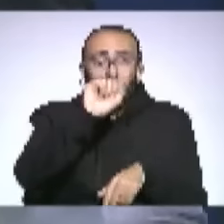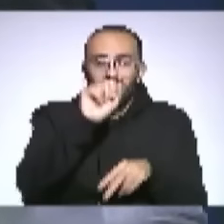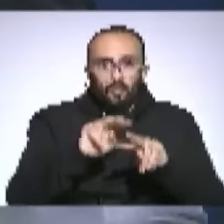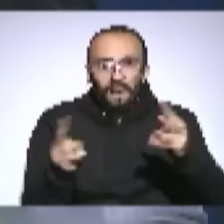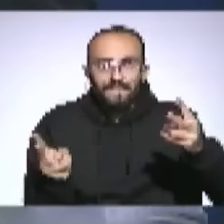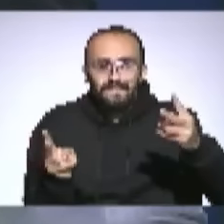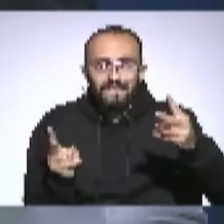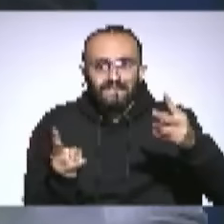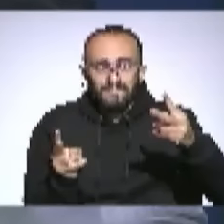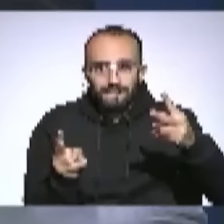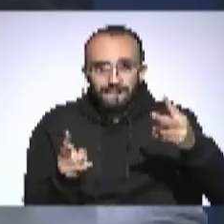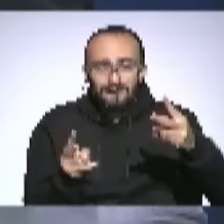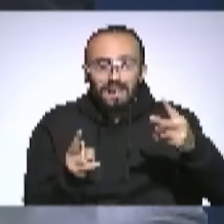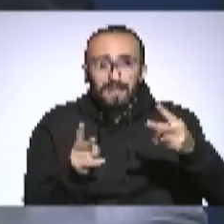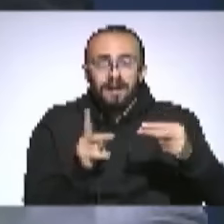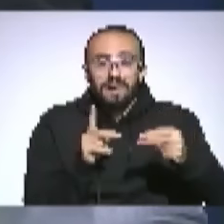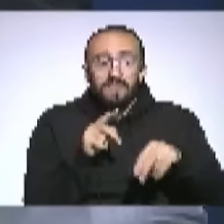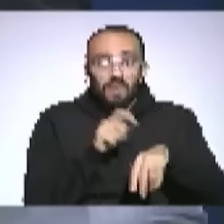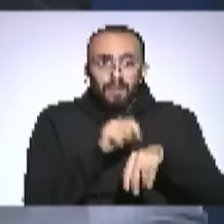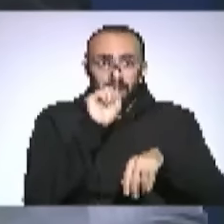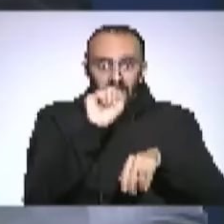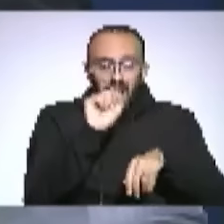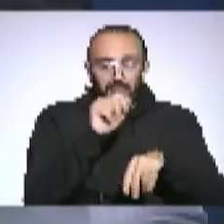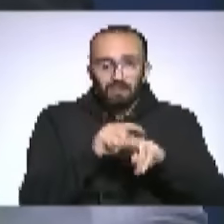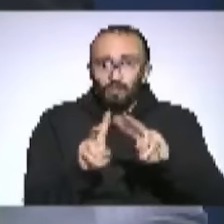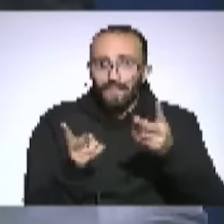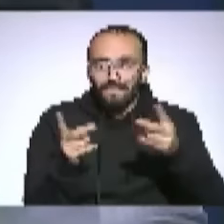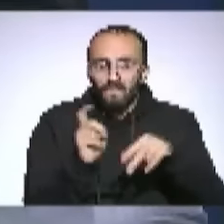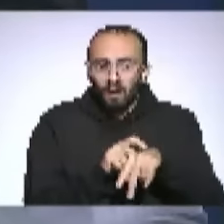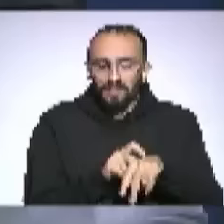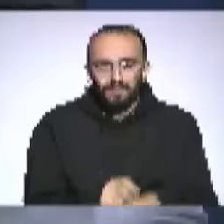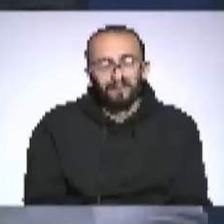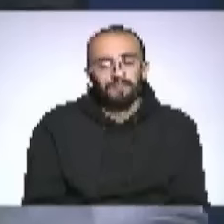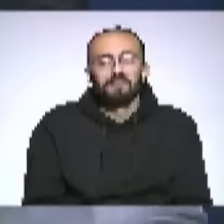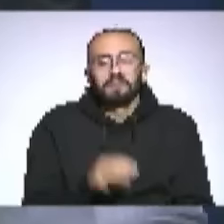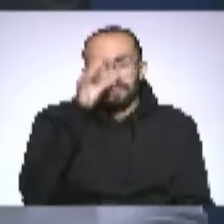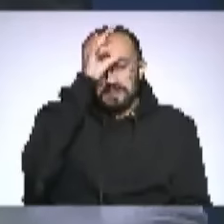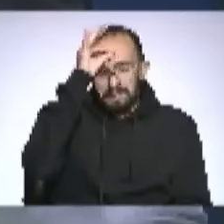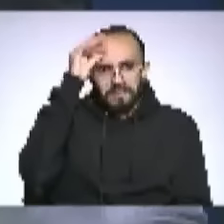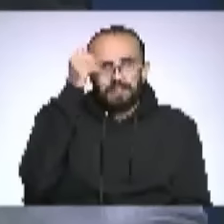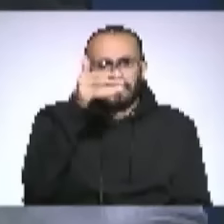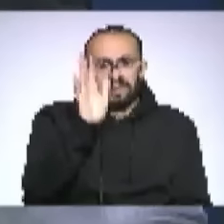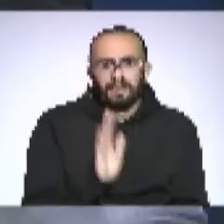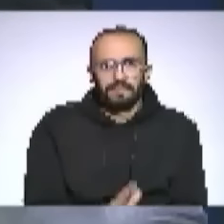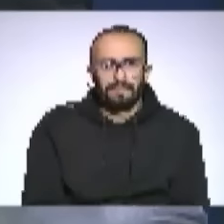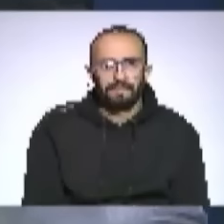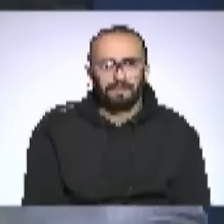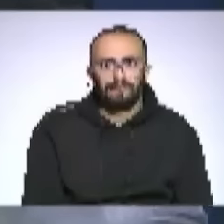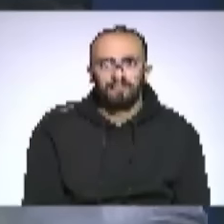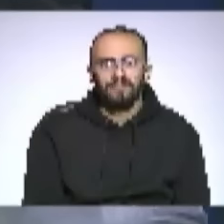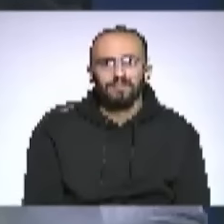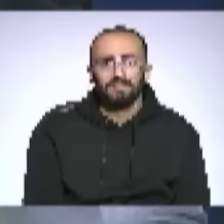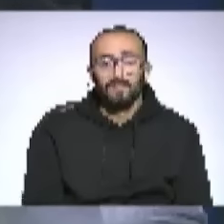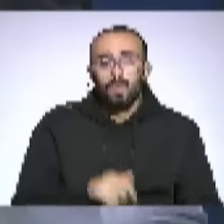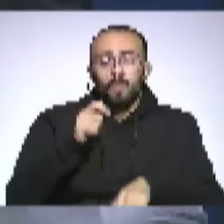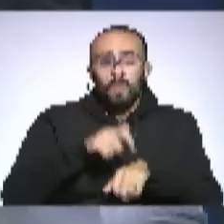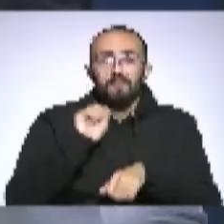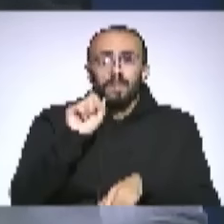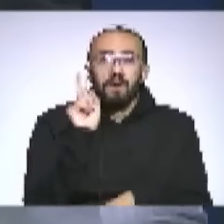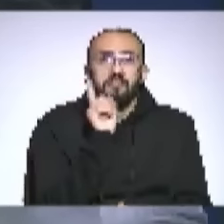صح لان في متغيرات كثيره جدا يعني على سبيل المثال في جيل